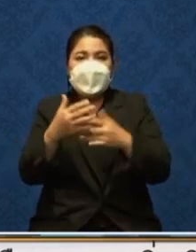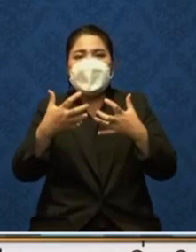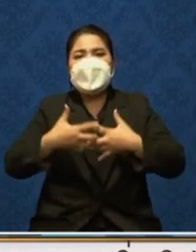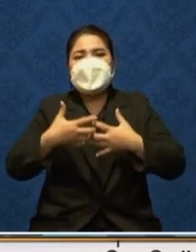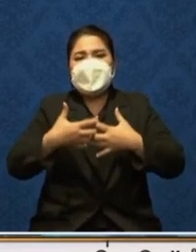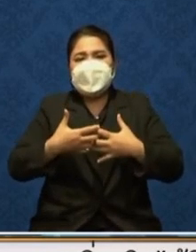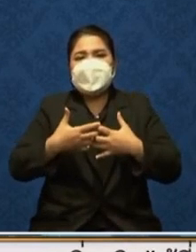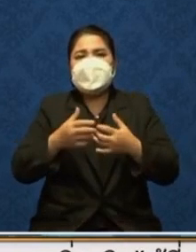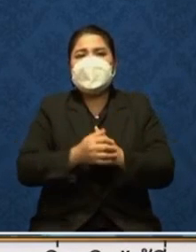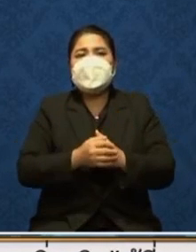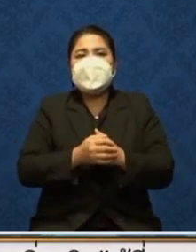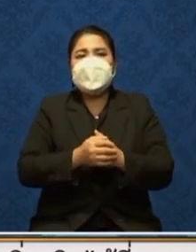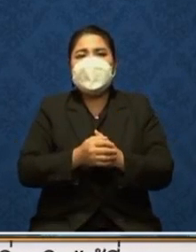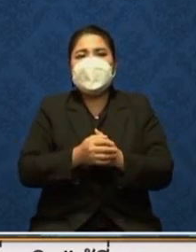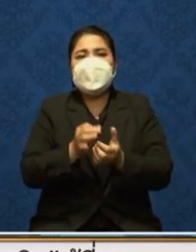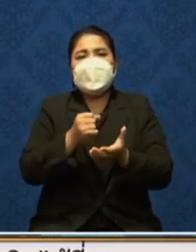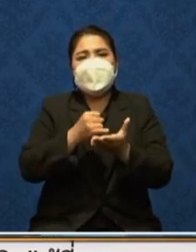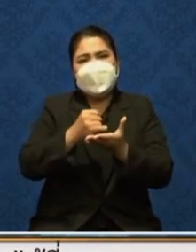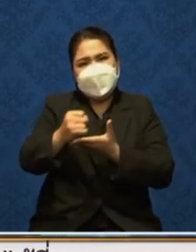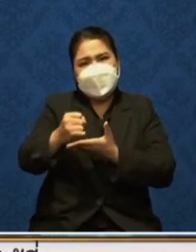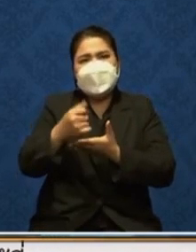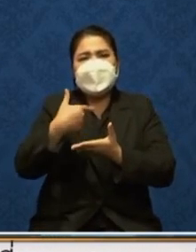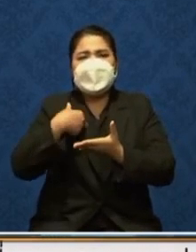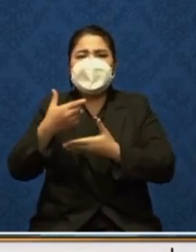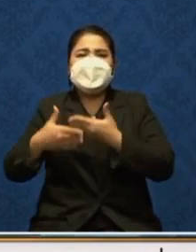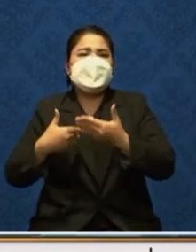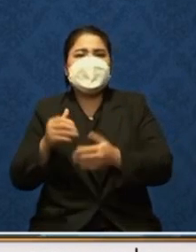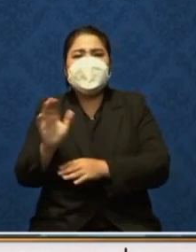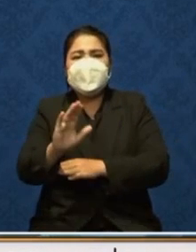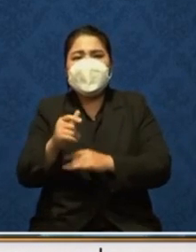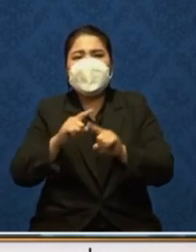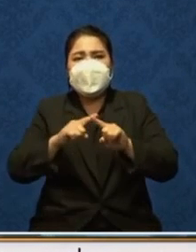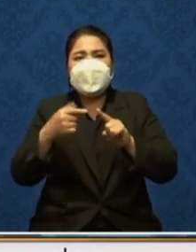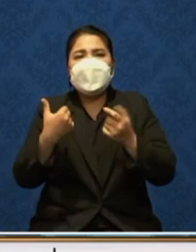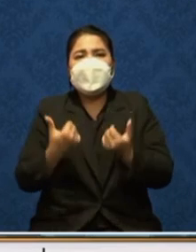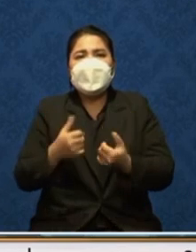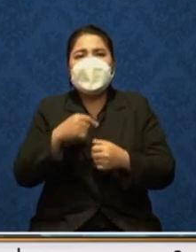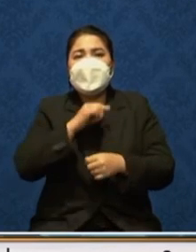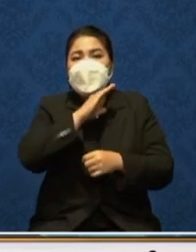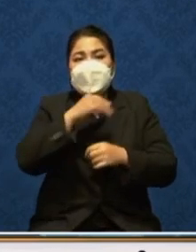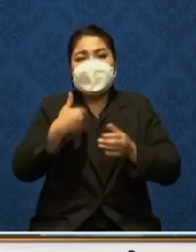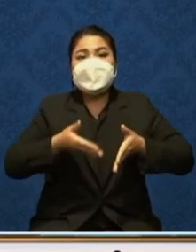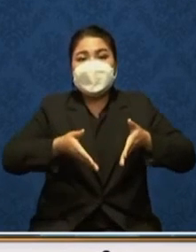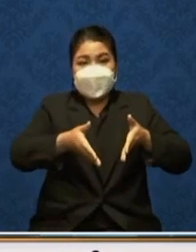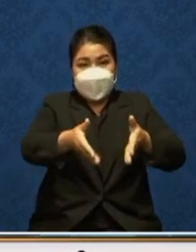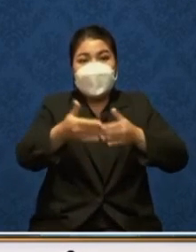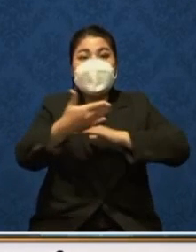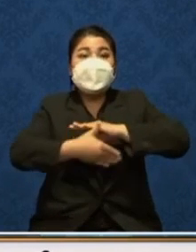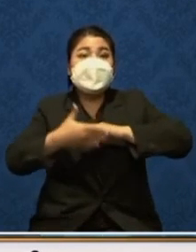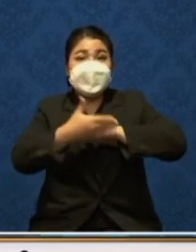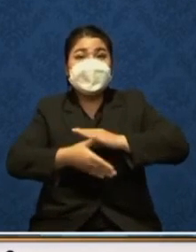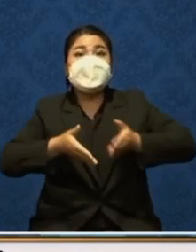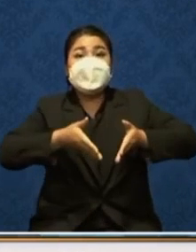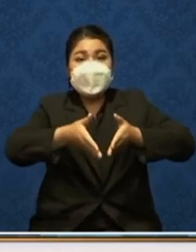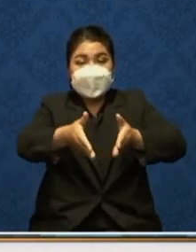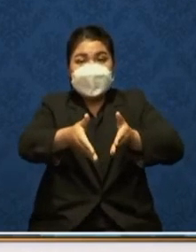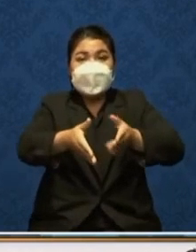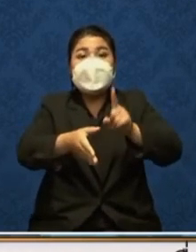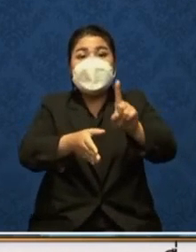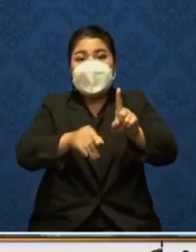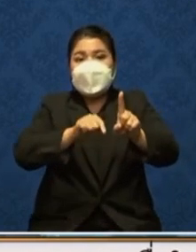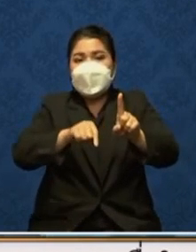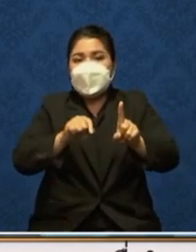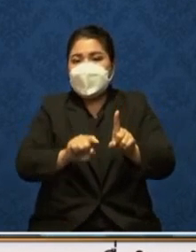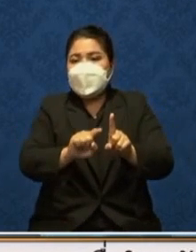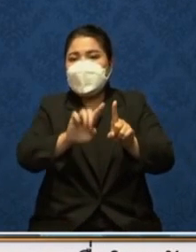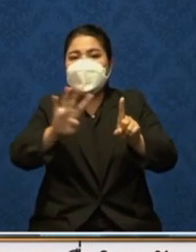เอแต่ซื้อแตพลานนั้มไ้เหตผลส่ดีครทจะทำรถไฟทำรางจาก 1 ทางเป็ 4 ทางแถ